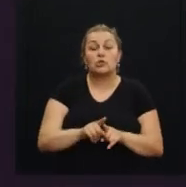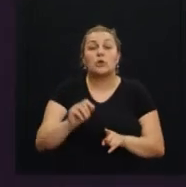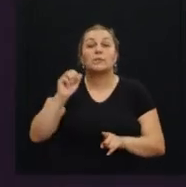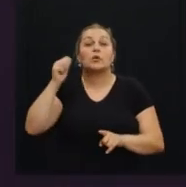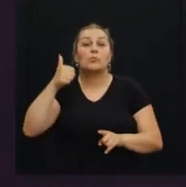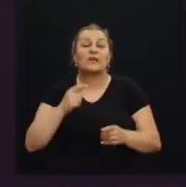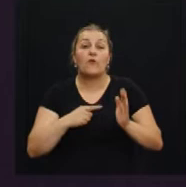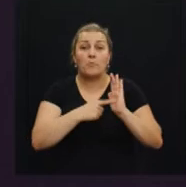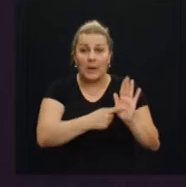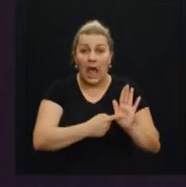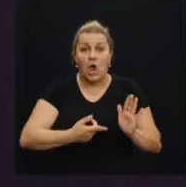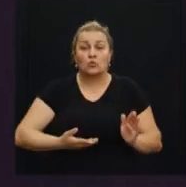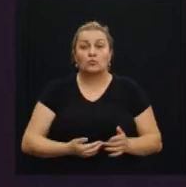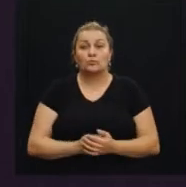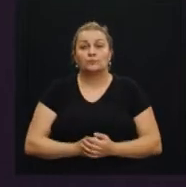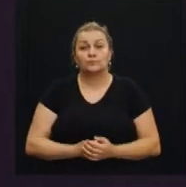planu, jer